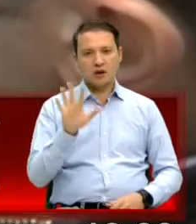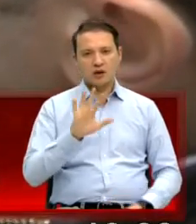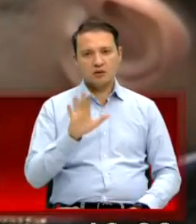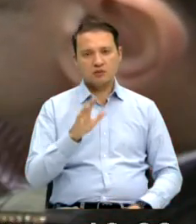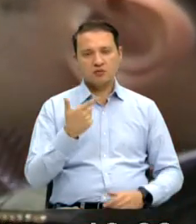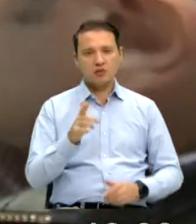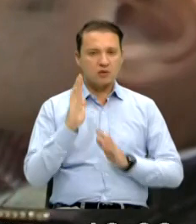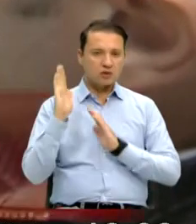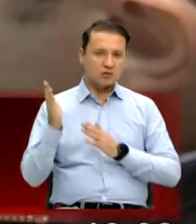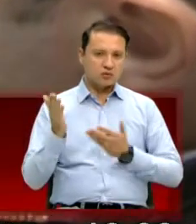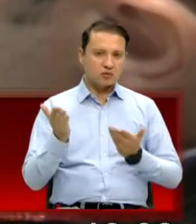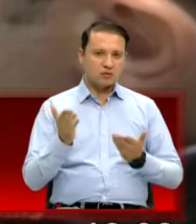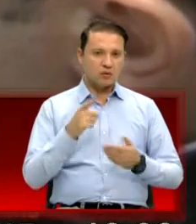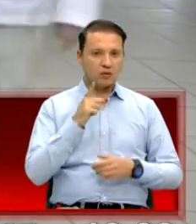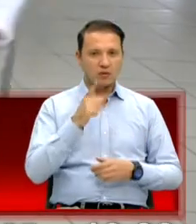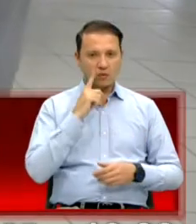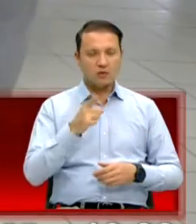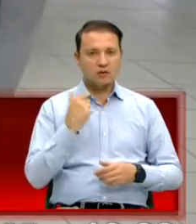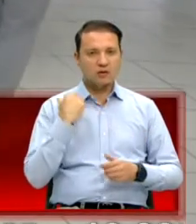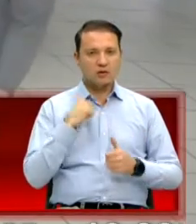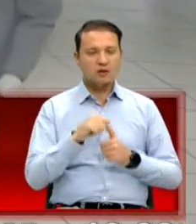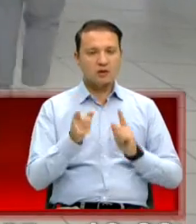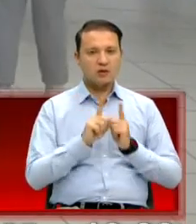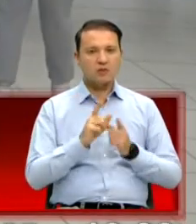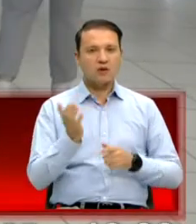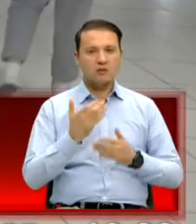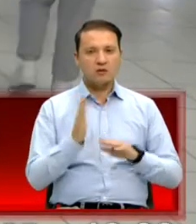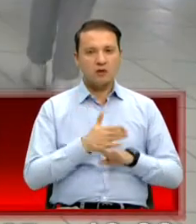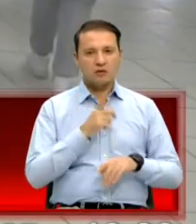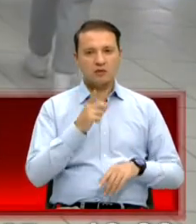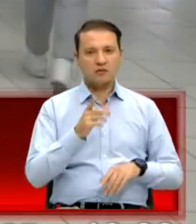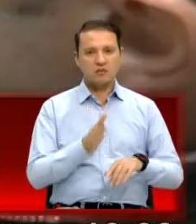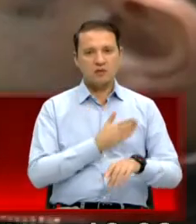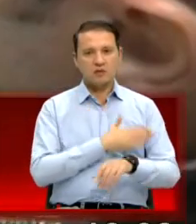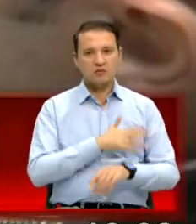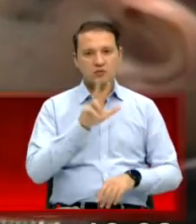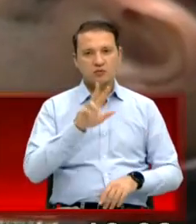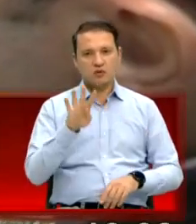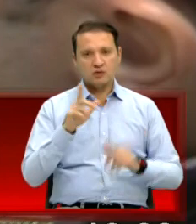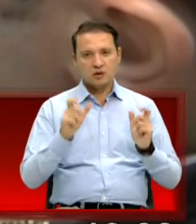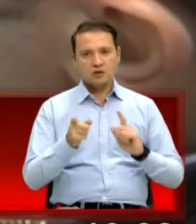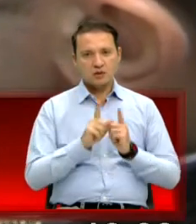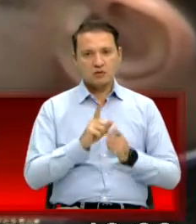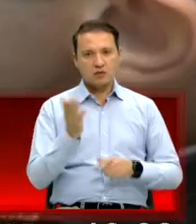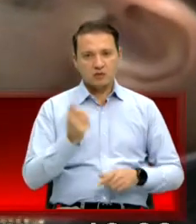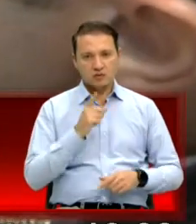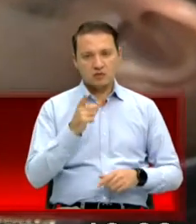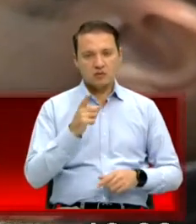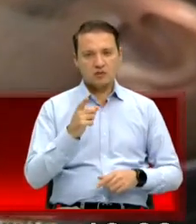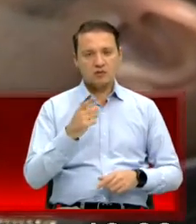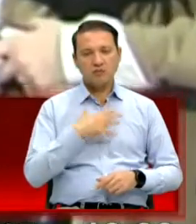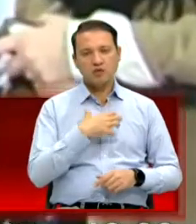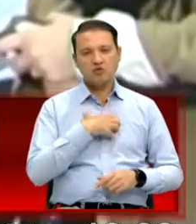%40-50'si köye gidiyor. Ona rağmen yine randevu alamıyoruz. Neden? Vatandaş 3-4 tane yerden randevuyu alıyor.